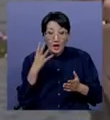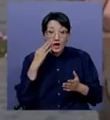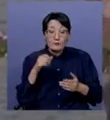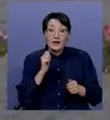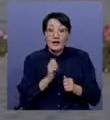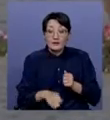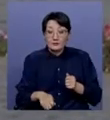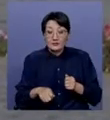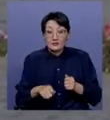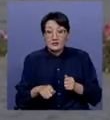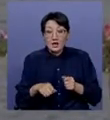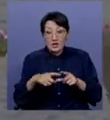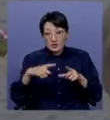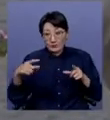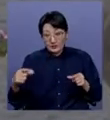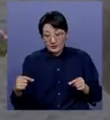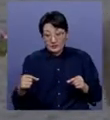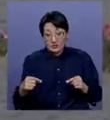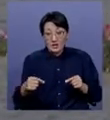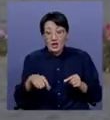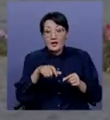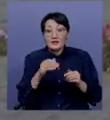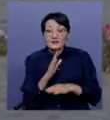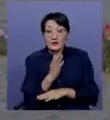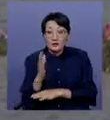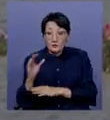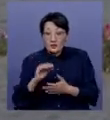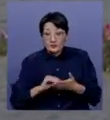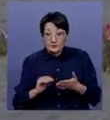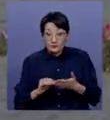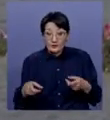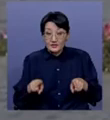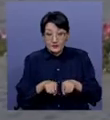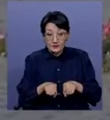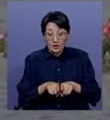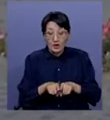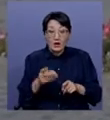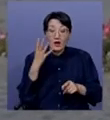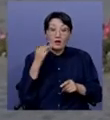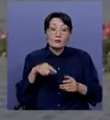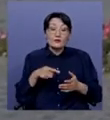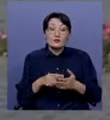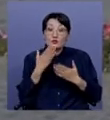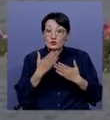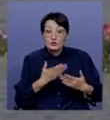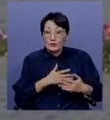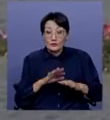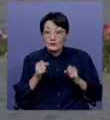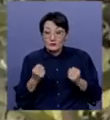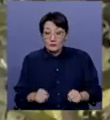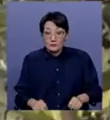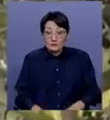Алматының әрбір жапырағында, тауында тұнып тұрған сияқты. Сондықтан Алматыны сүймеу мүмкін